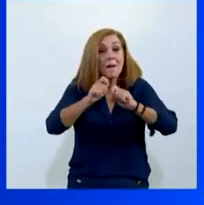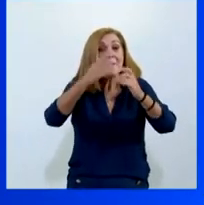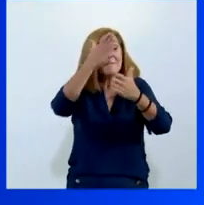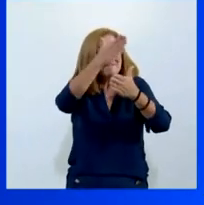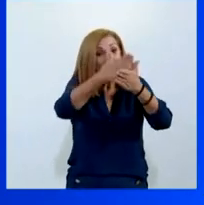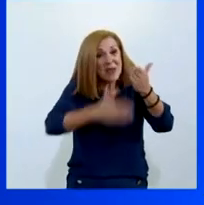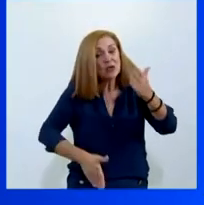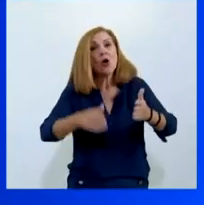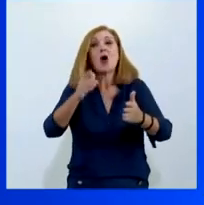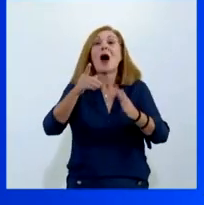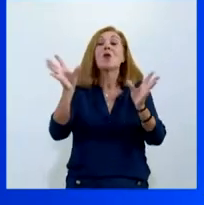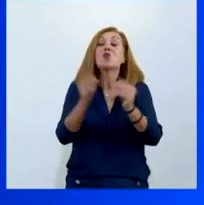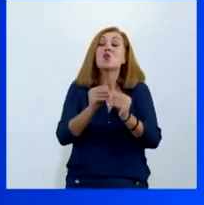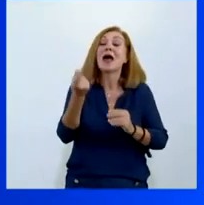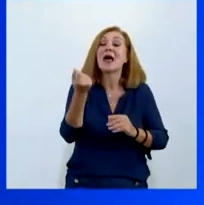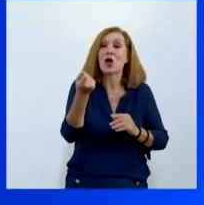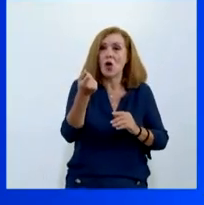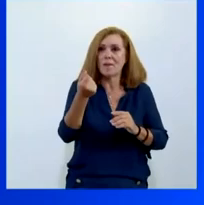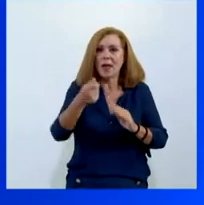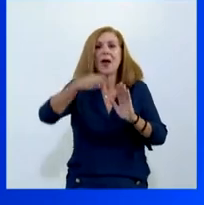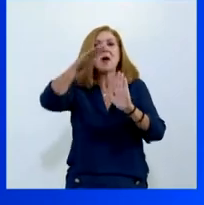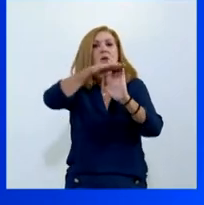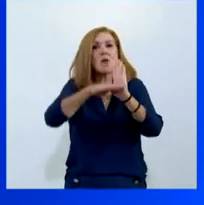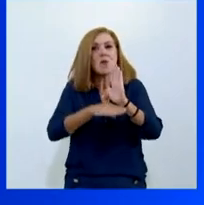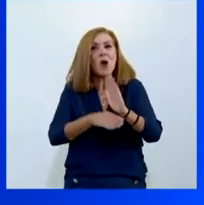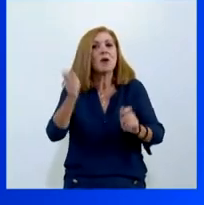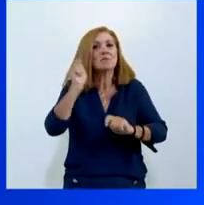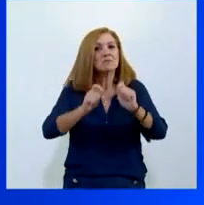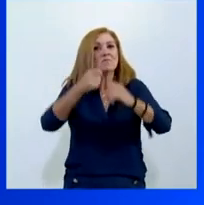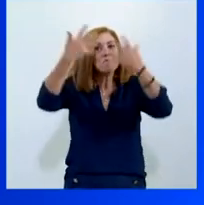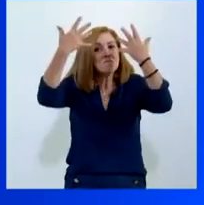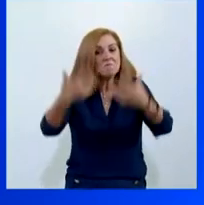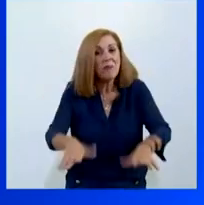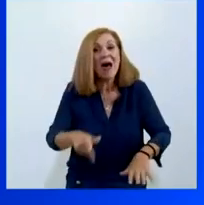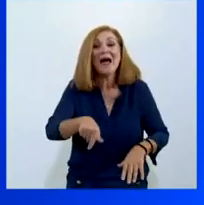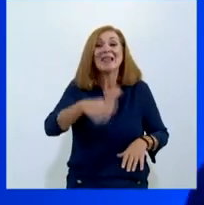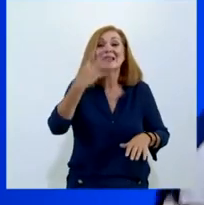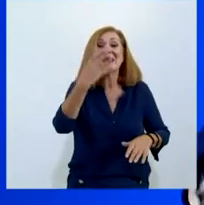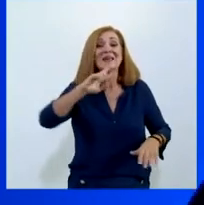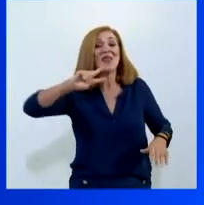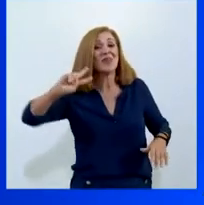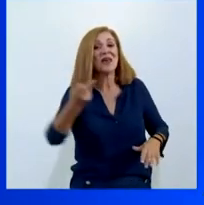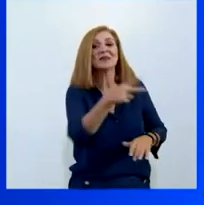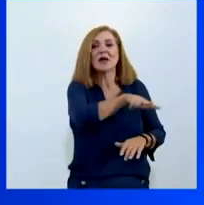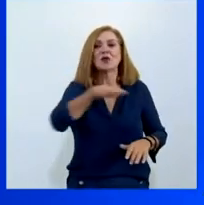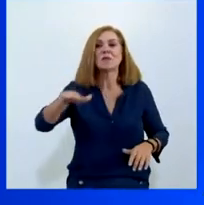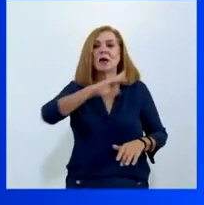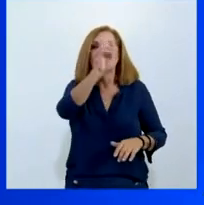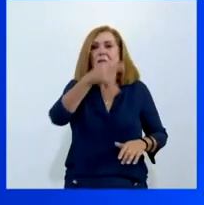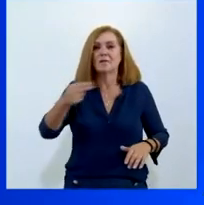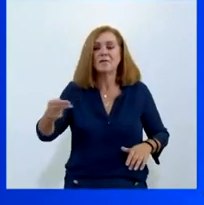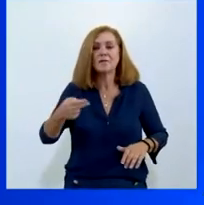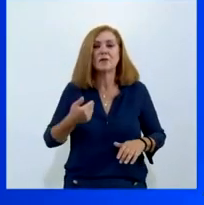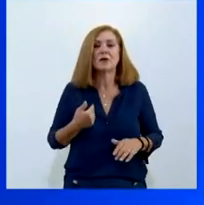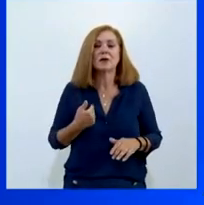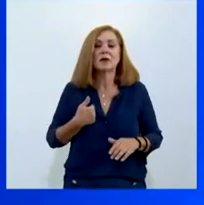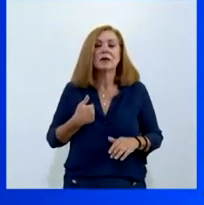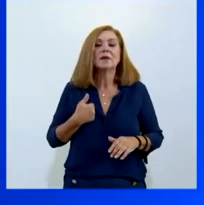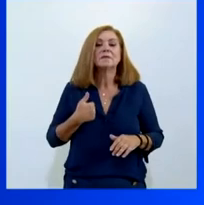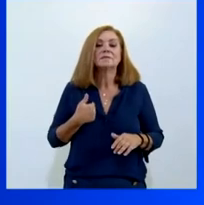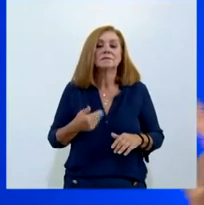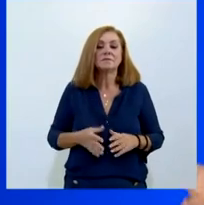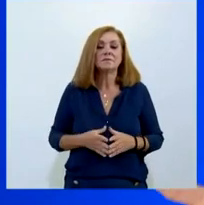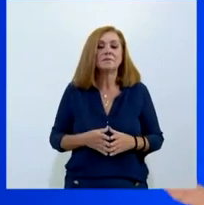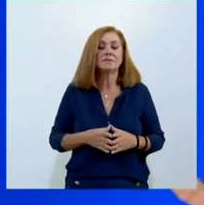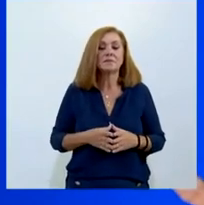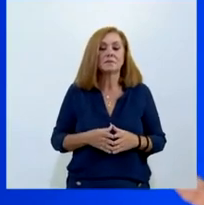στην οικονομία. Συνολικές παρεμβάσεις που ξεπερνούν τα 4 δισεκατομμύρια ευρώ. Ψηφίσαμε την δυνατότητα,